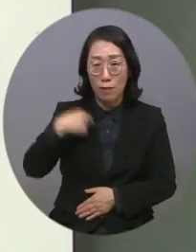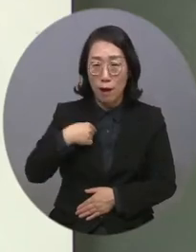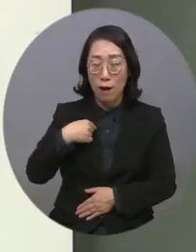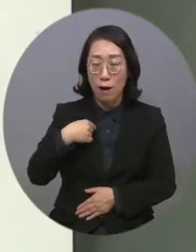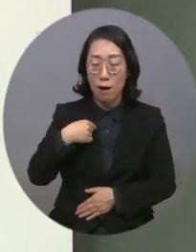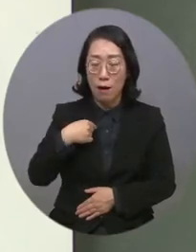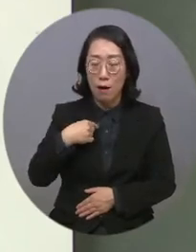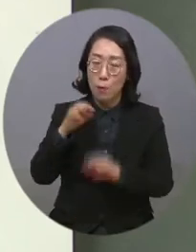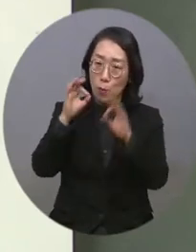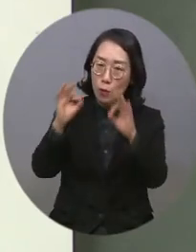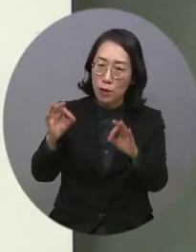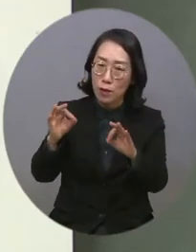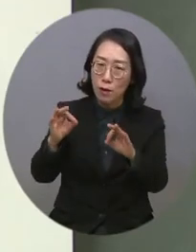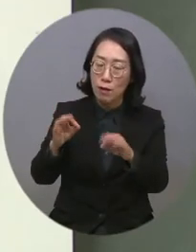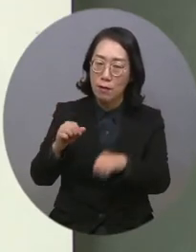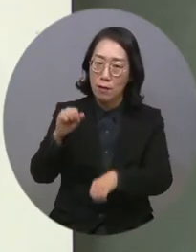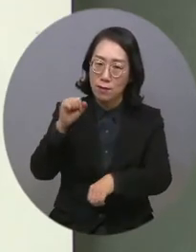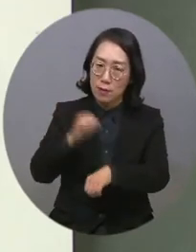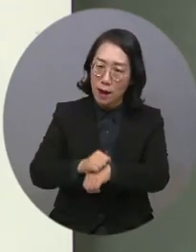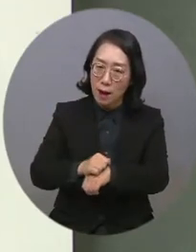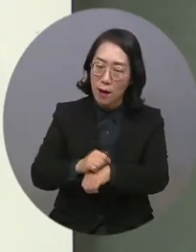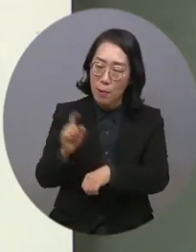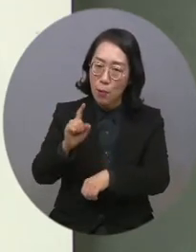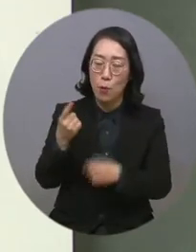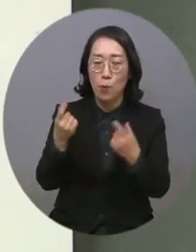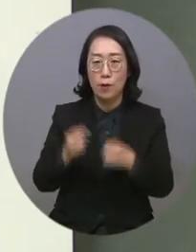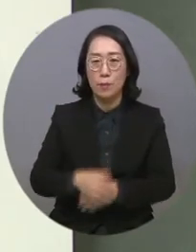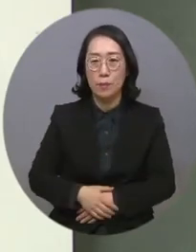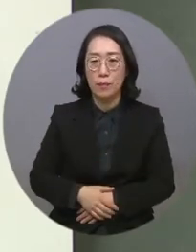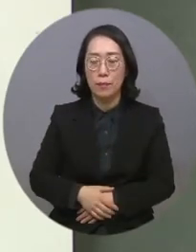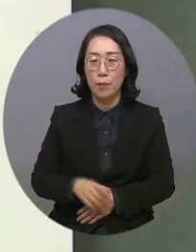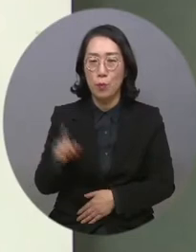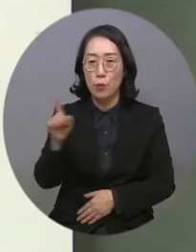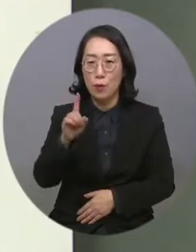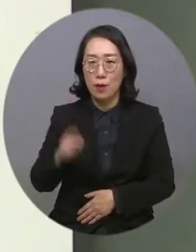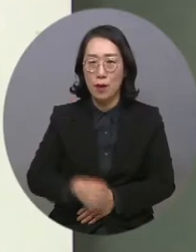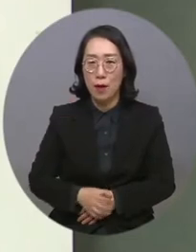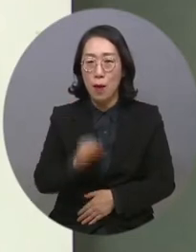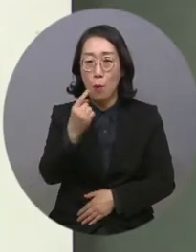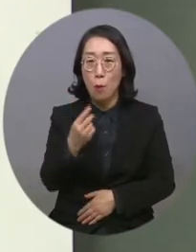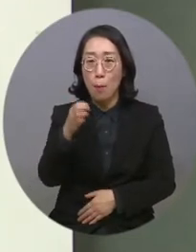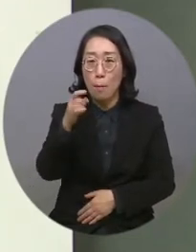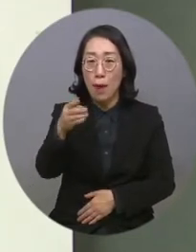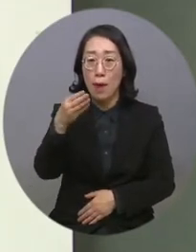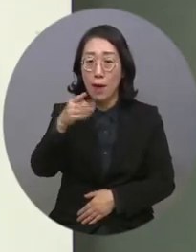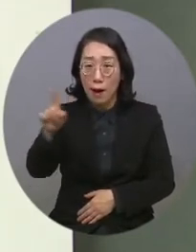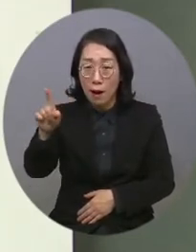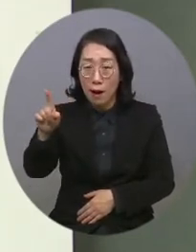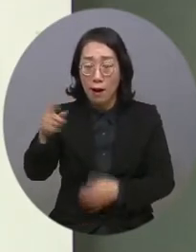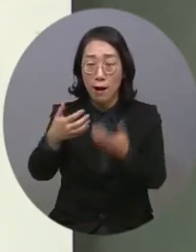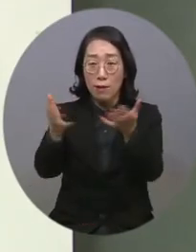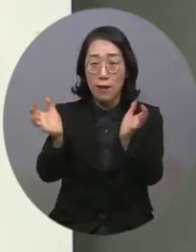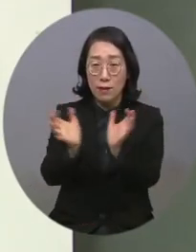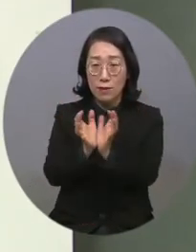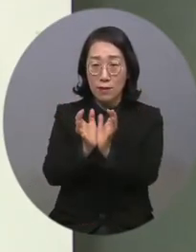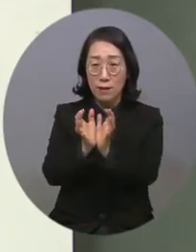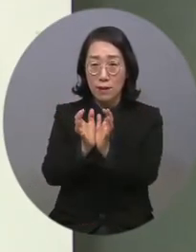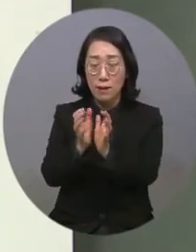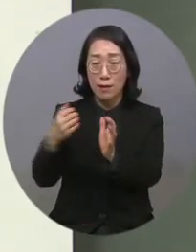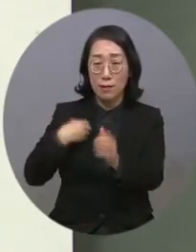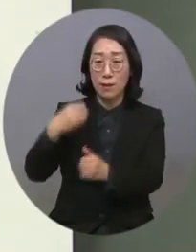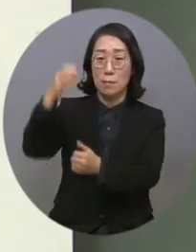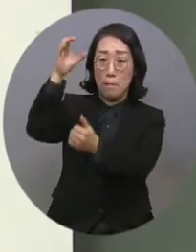것 같다 이런 말씀을 전제하느냐면, 아니 어떻게 오페라 단체에 또 상인 고문을 맡고